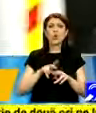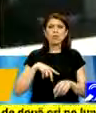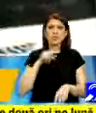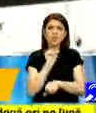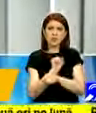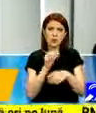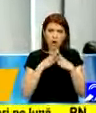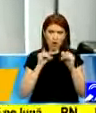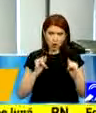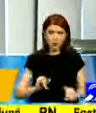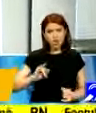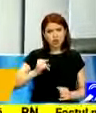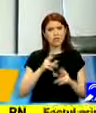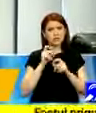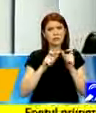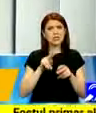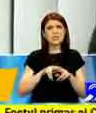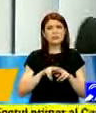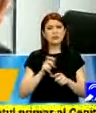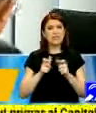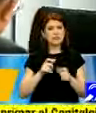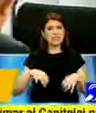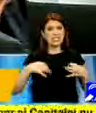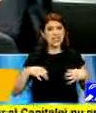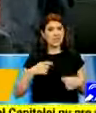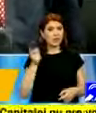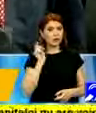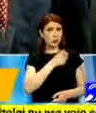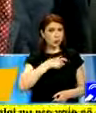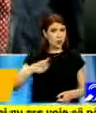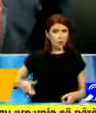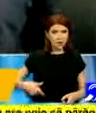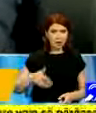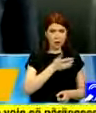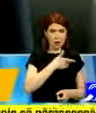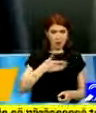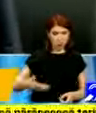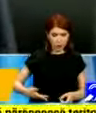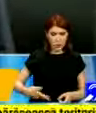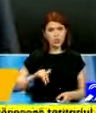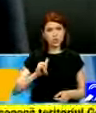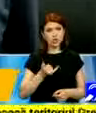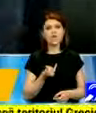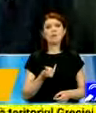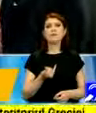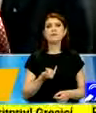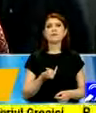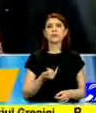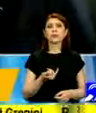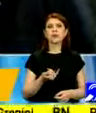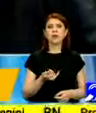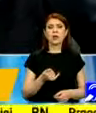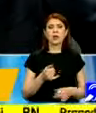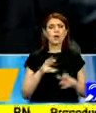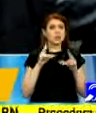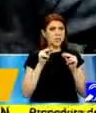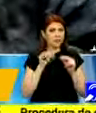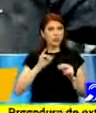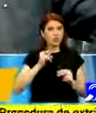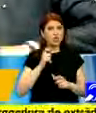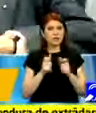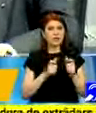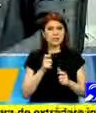altă parte s-a vorbit foarte mult despre starea de sănătate a fostului primar general al capitalei și, de asemenea, s-au făcut foarte multe referiri la